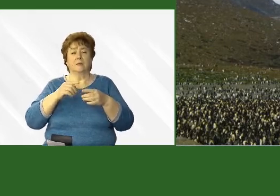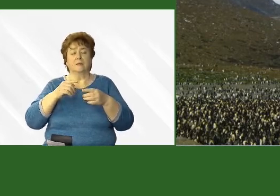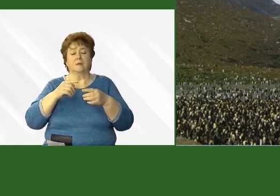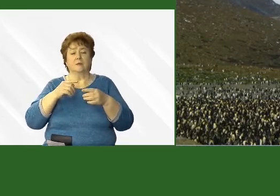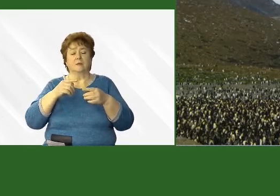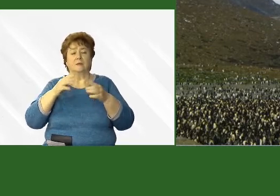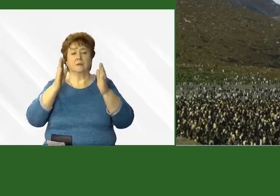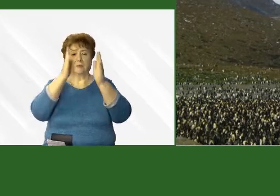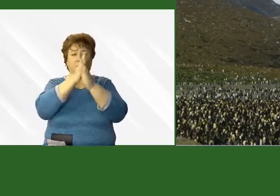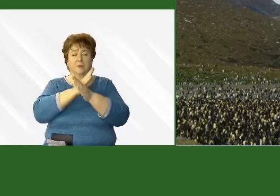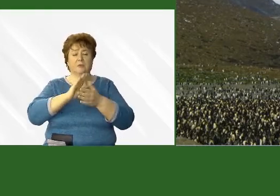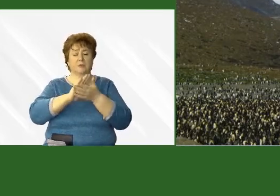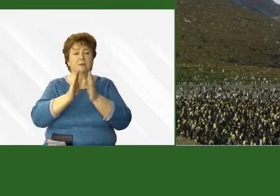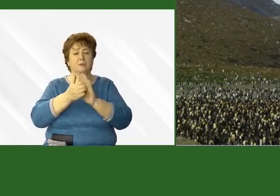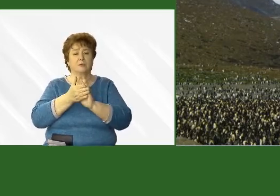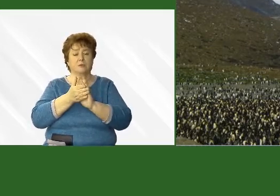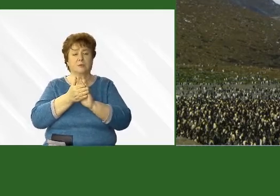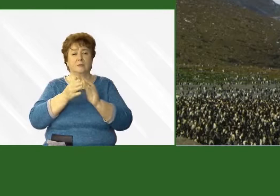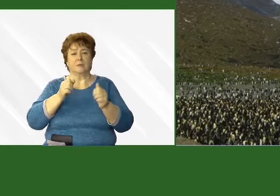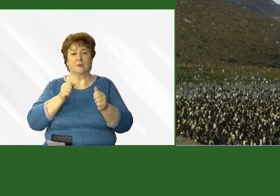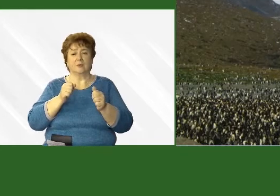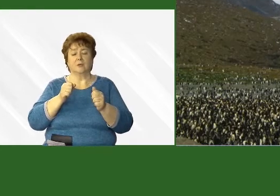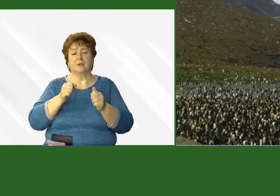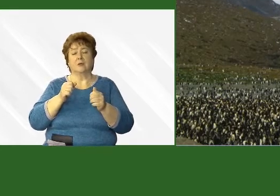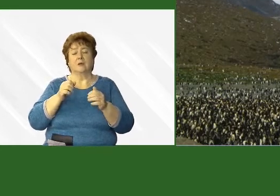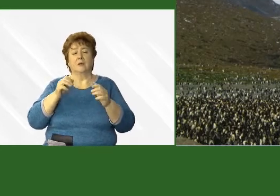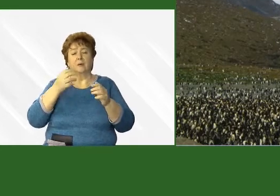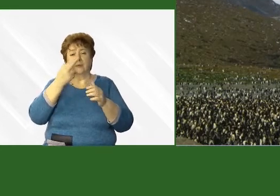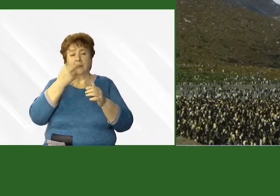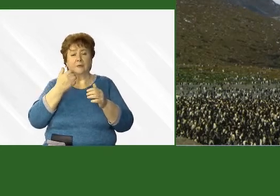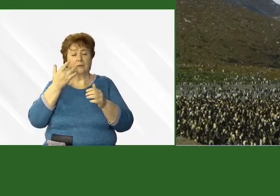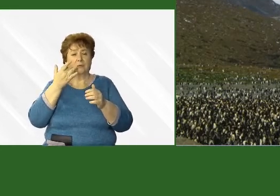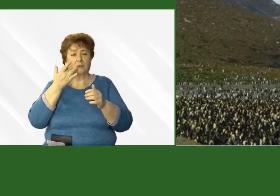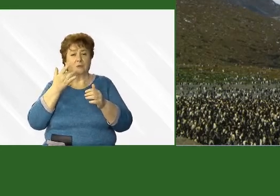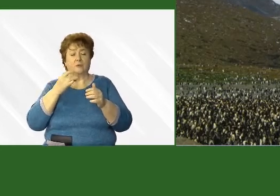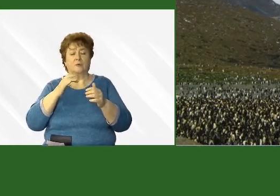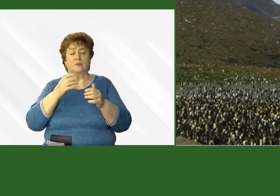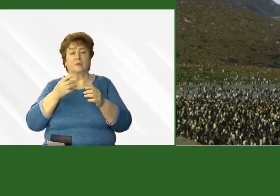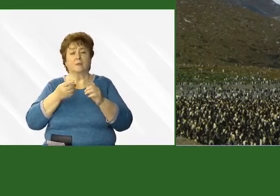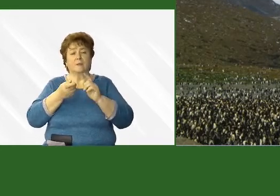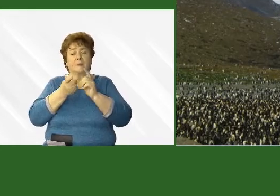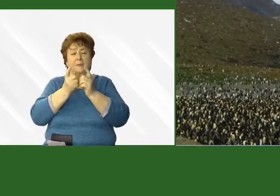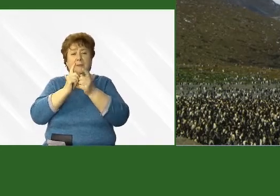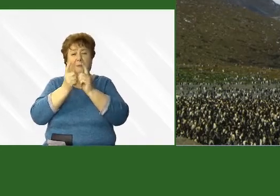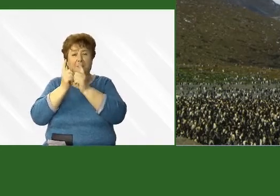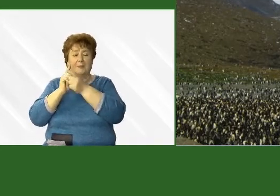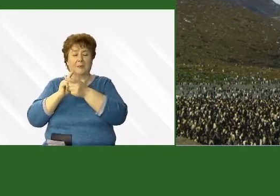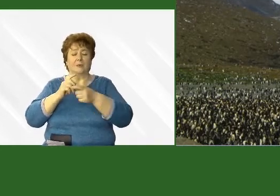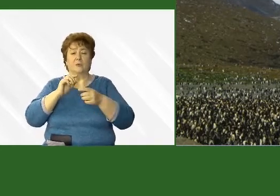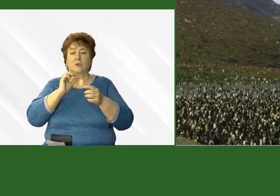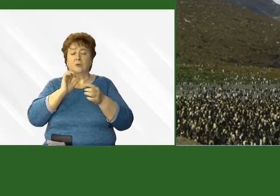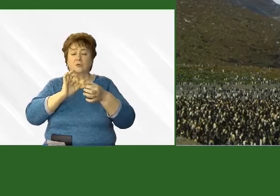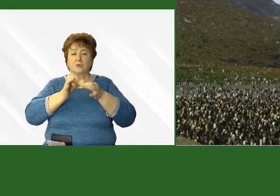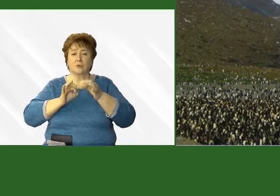исключительными климатическими условиями, приспособиться к которым в процессе эволюции было достаточно